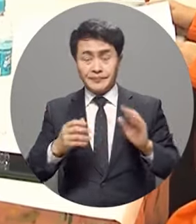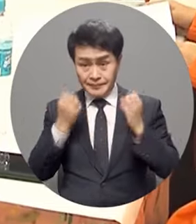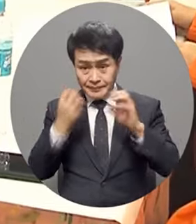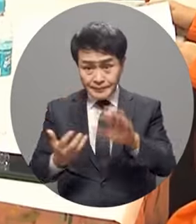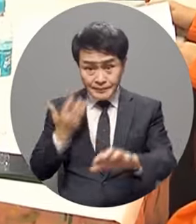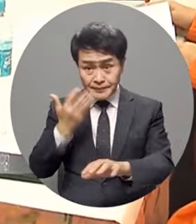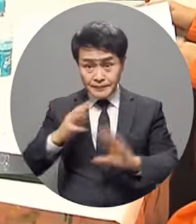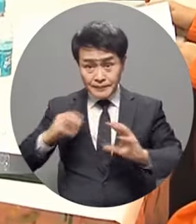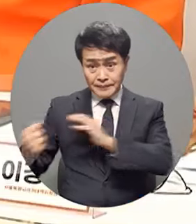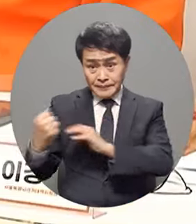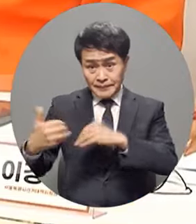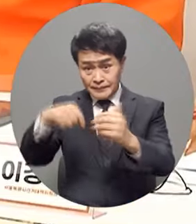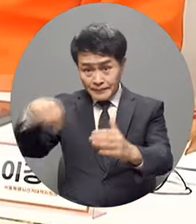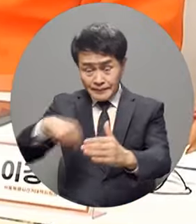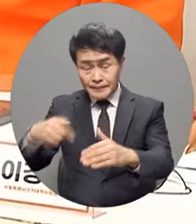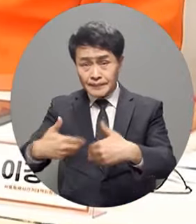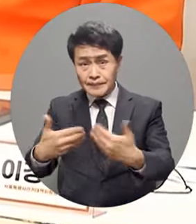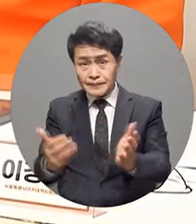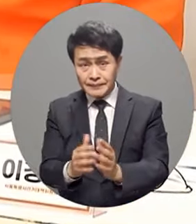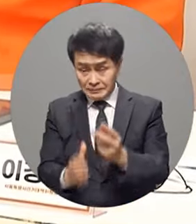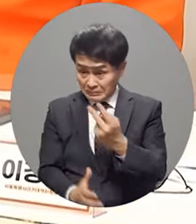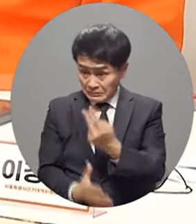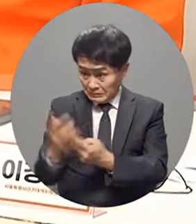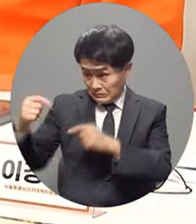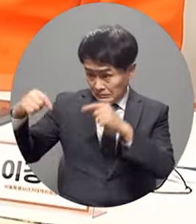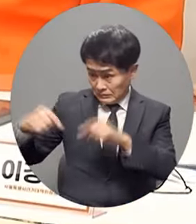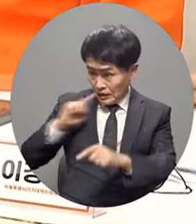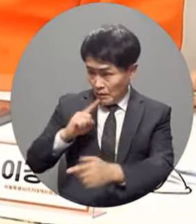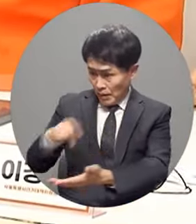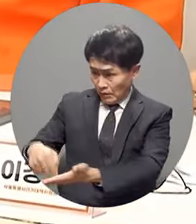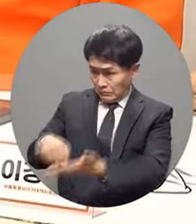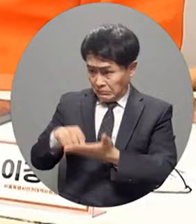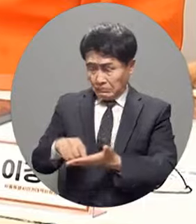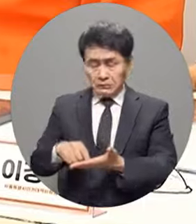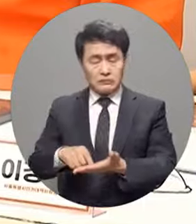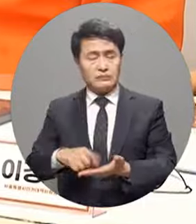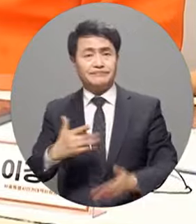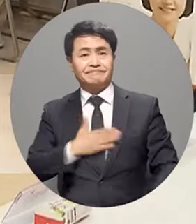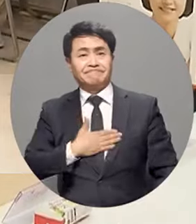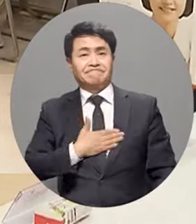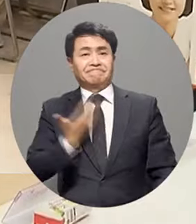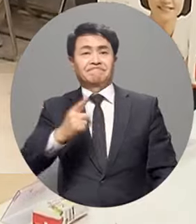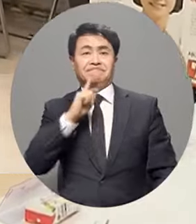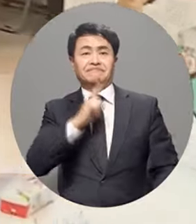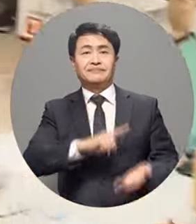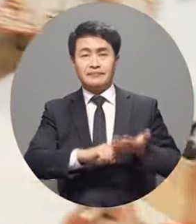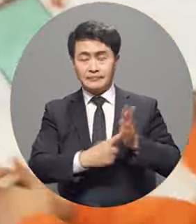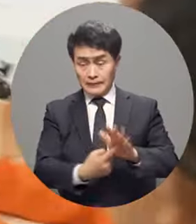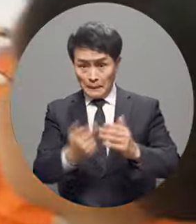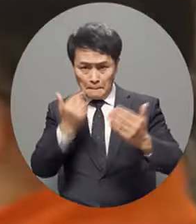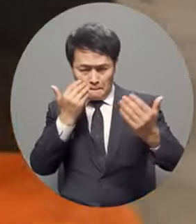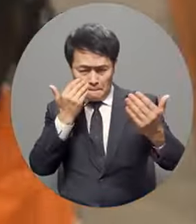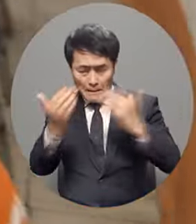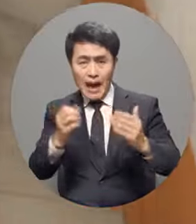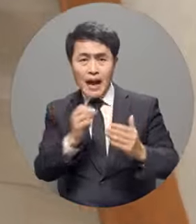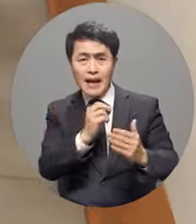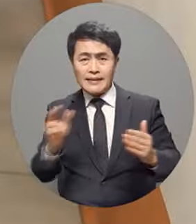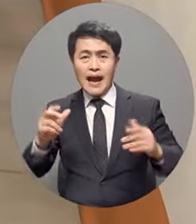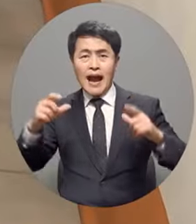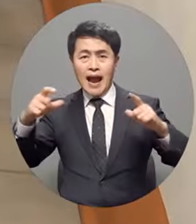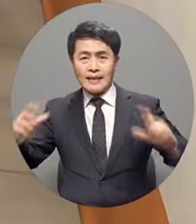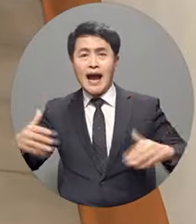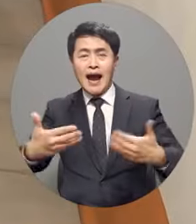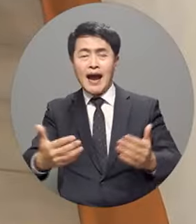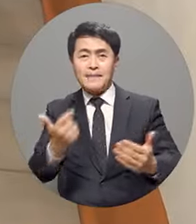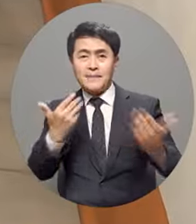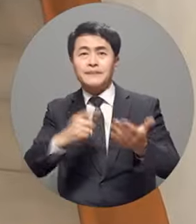개혁신당은 국민의힘 일부에서 단일화 가능성을 거론하는 데 대해서도 불쾌감을 드러내며 선명한 야당임을 거듭